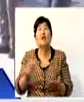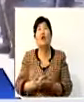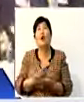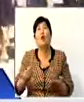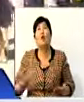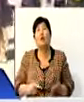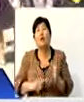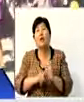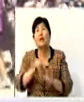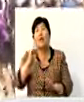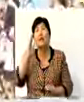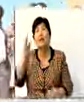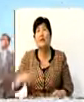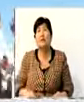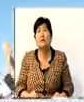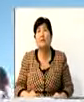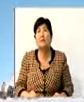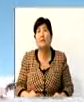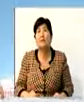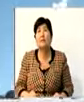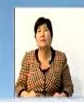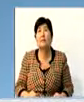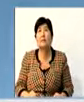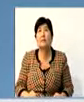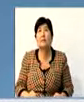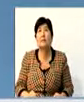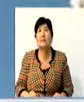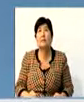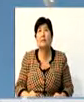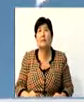басталды. Құдайберген Махамбетәлі, Иса Шарипов, Қанат Махамбетов, Қызылорда телеарнасы.